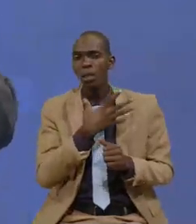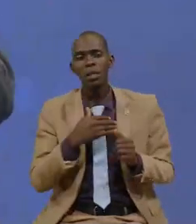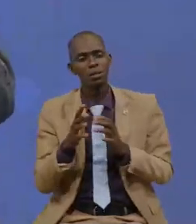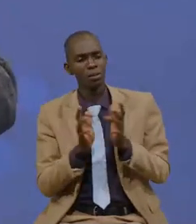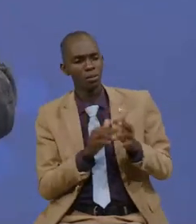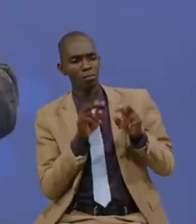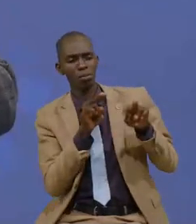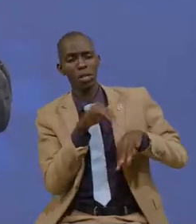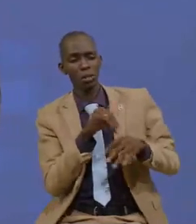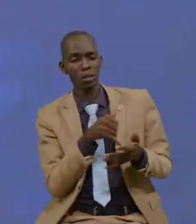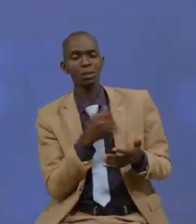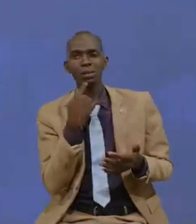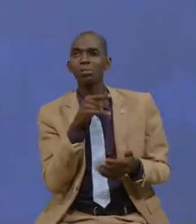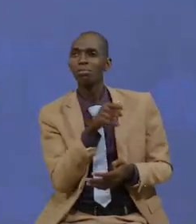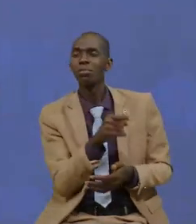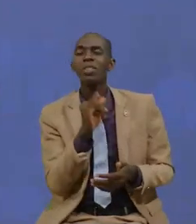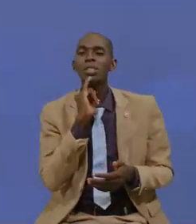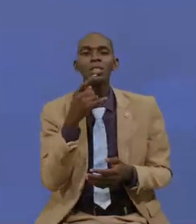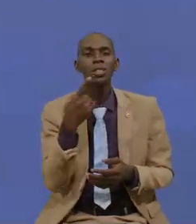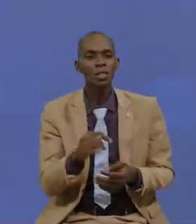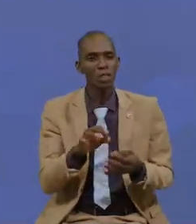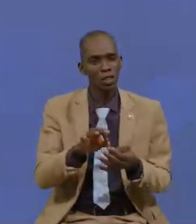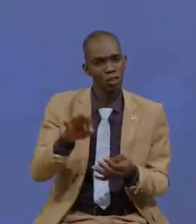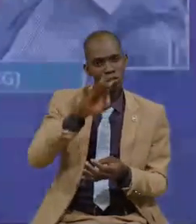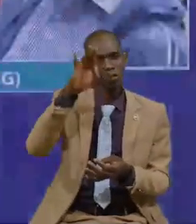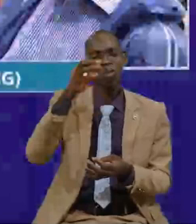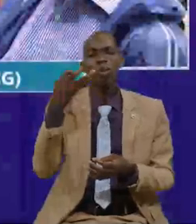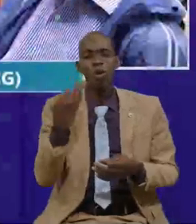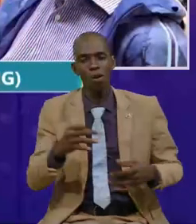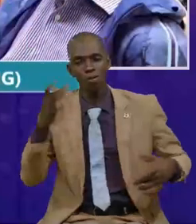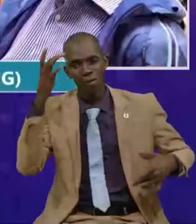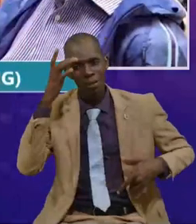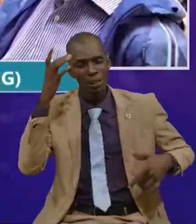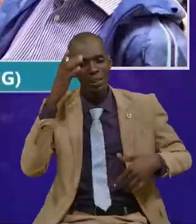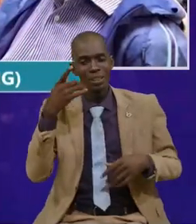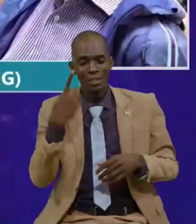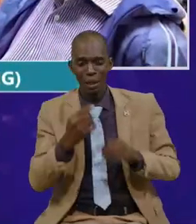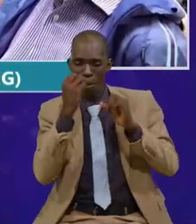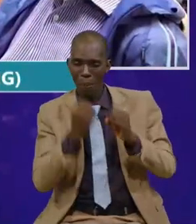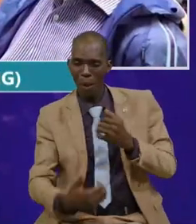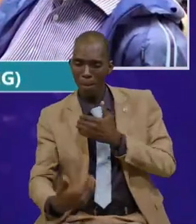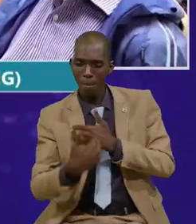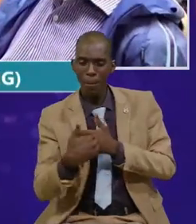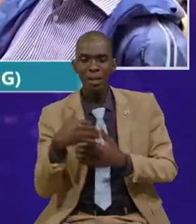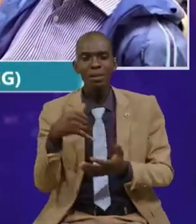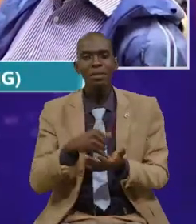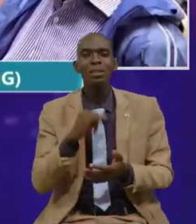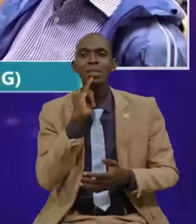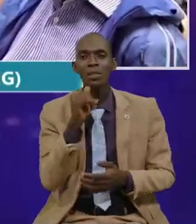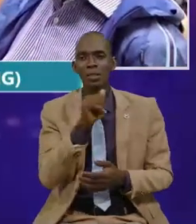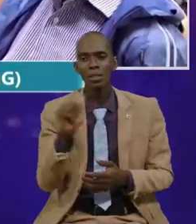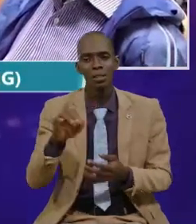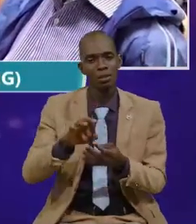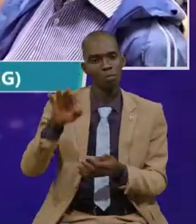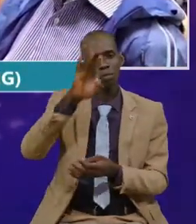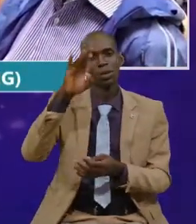Et Jésus a dit que c'est une infirmité et le facteur et la source, la puissance, c'est